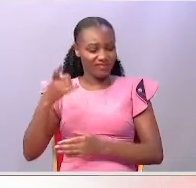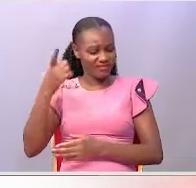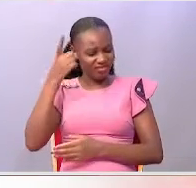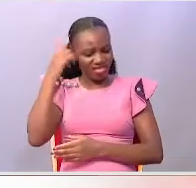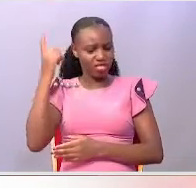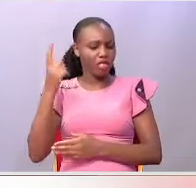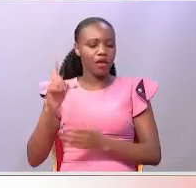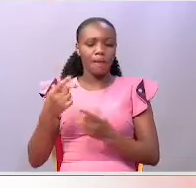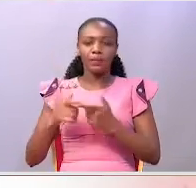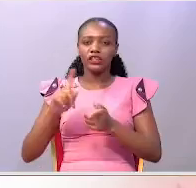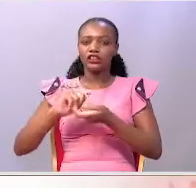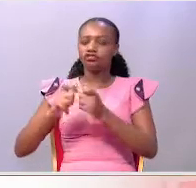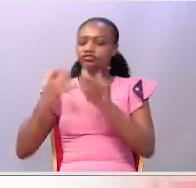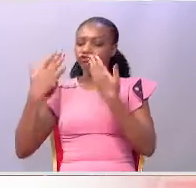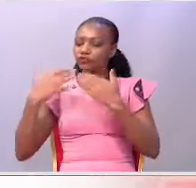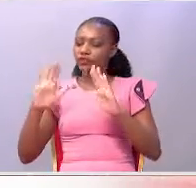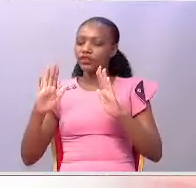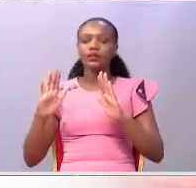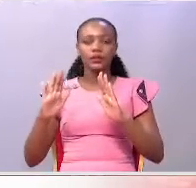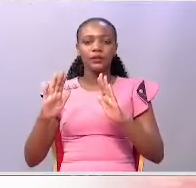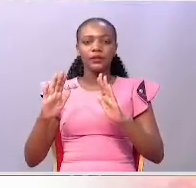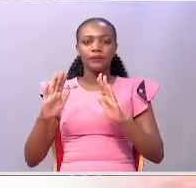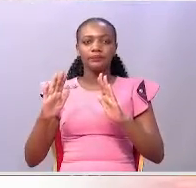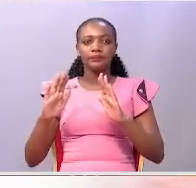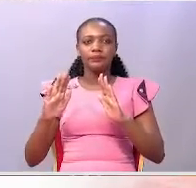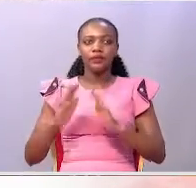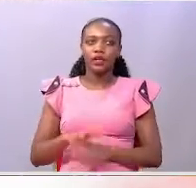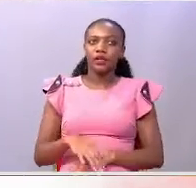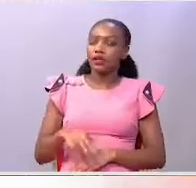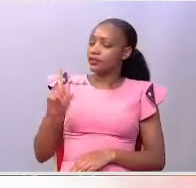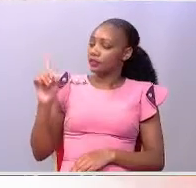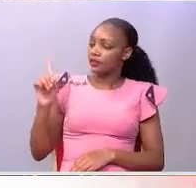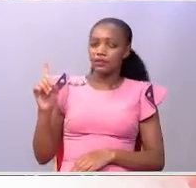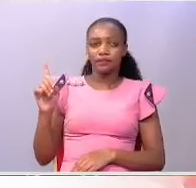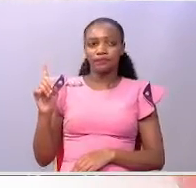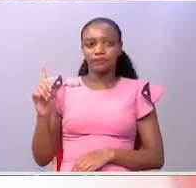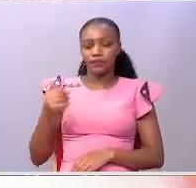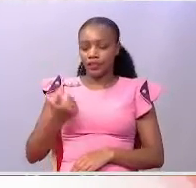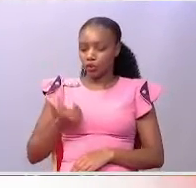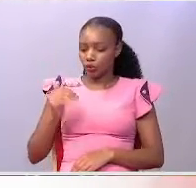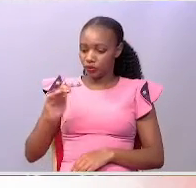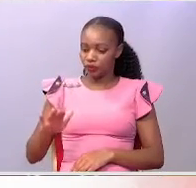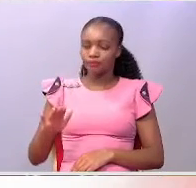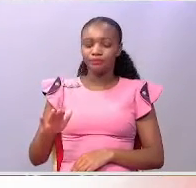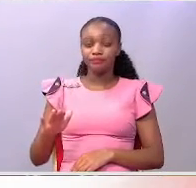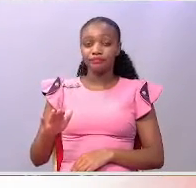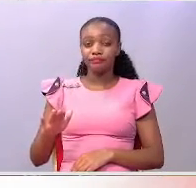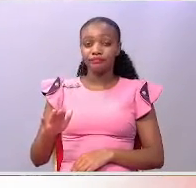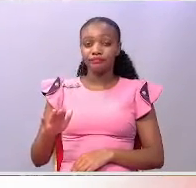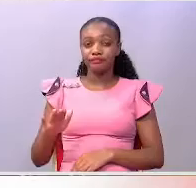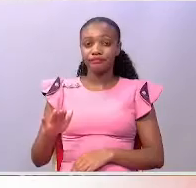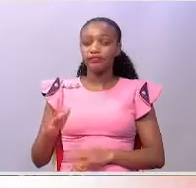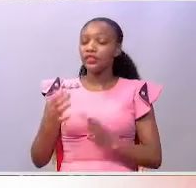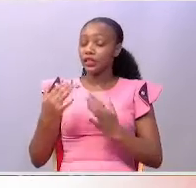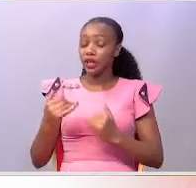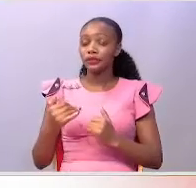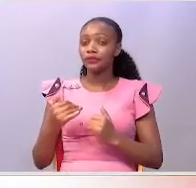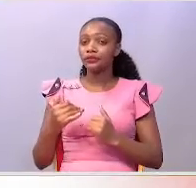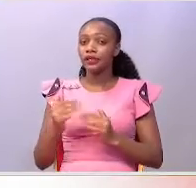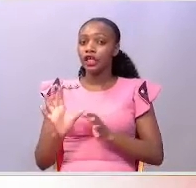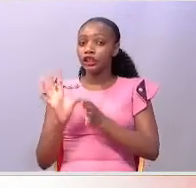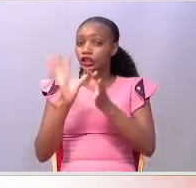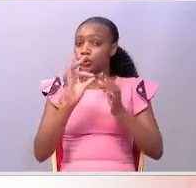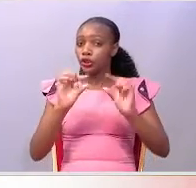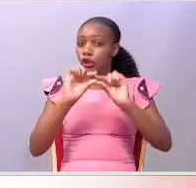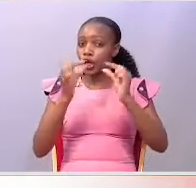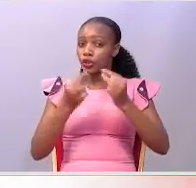ya kunishangaza siku expect. Zawadi, Maria's firstborn daughter, also not her real name, was lured to join a